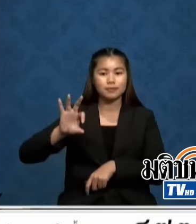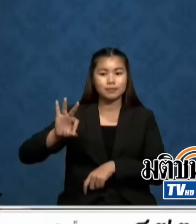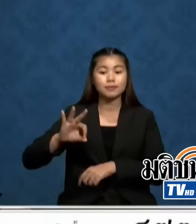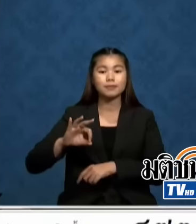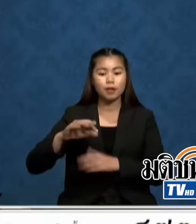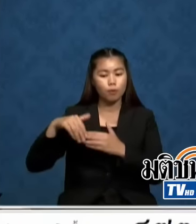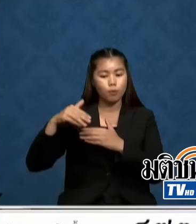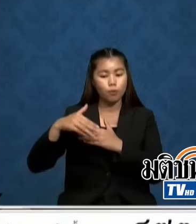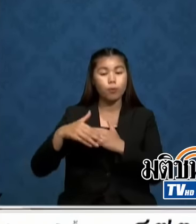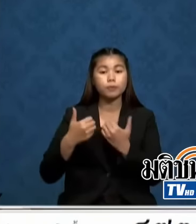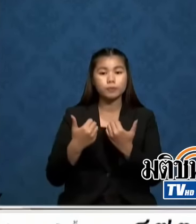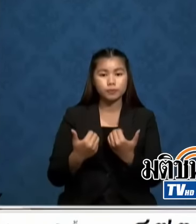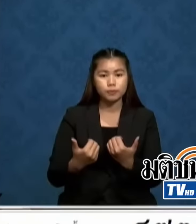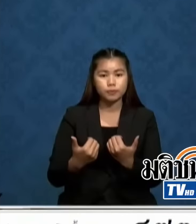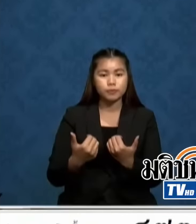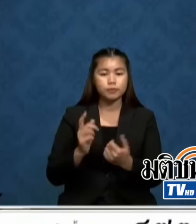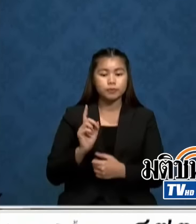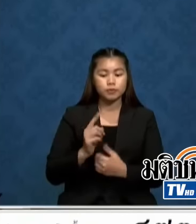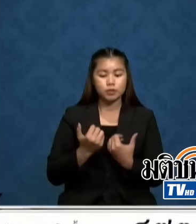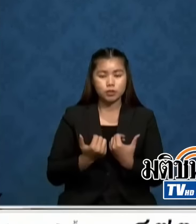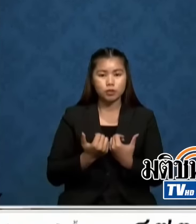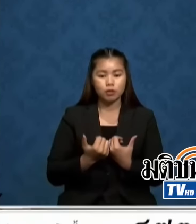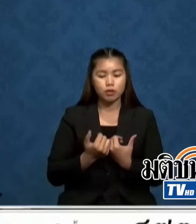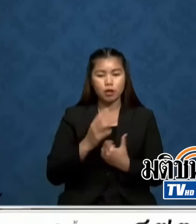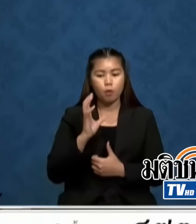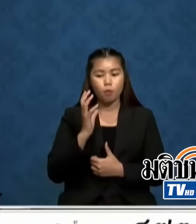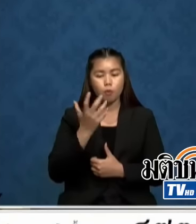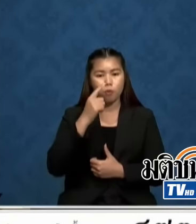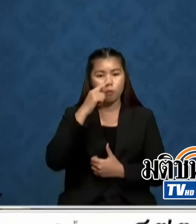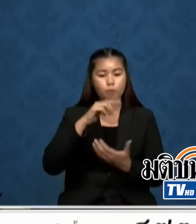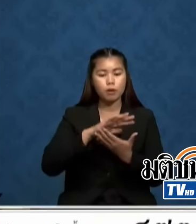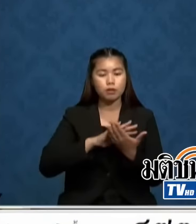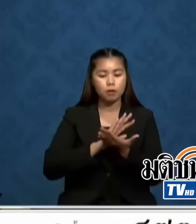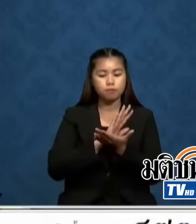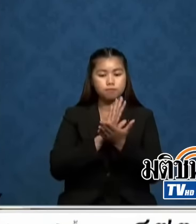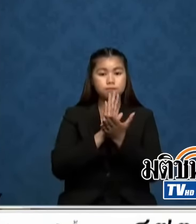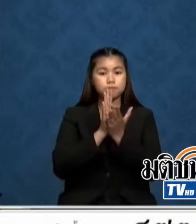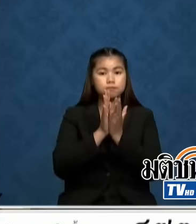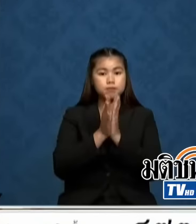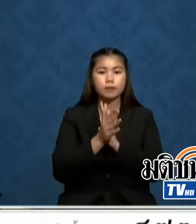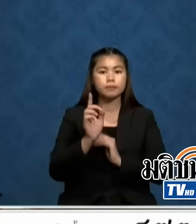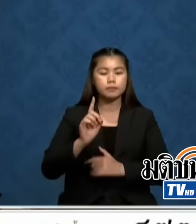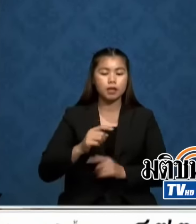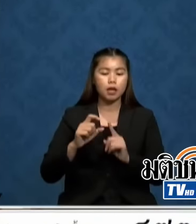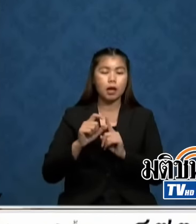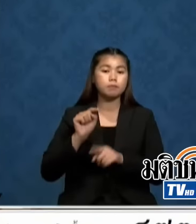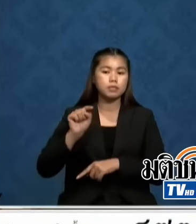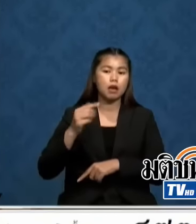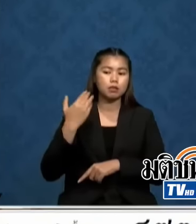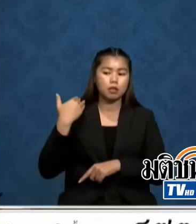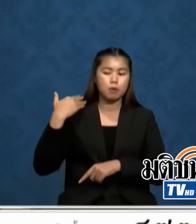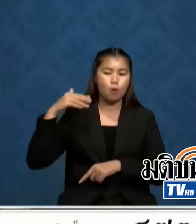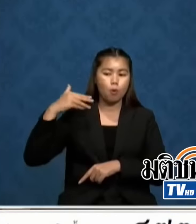ท่านประธานสถานการณ์ในปัจจุบันเปลี่ยนแปลงไปมากปัญหาที่เกิดขึ้นจากคำสั่งคสชที่